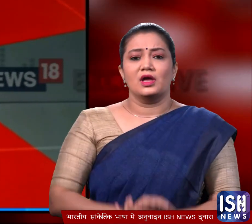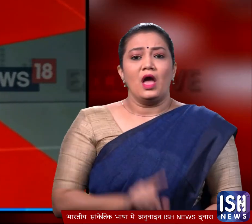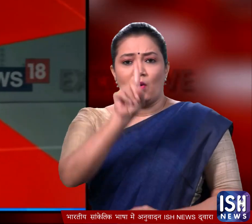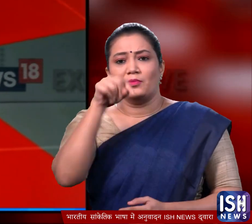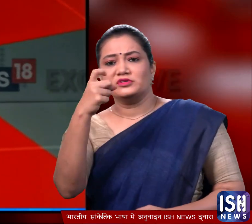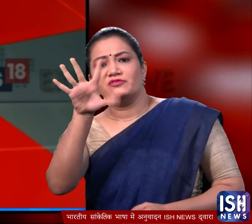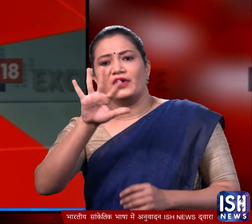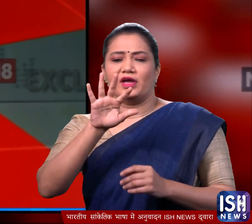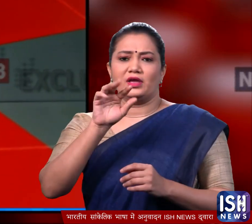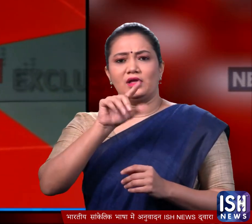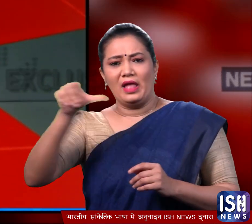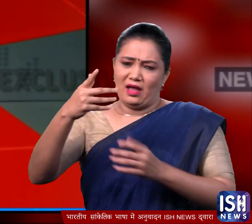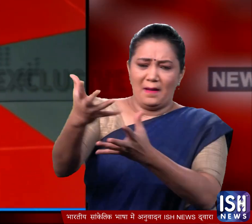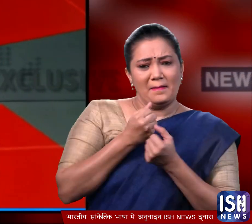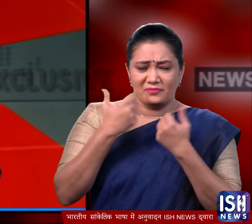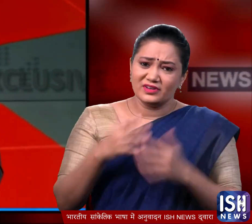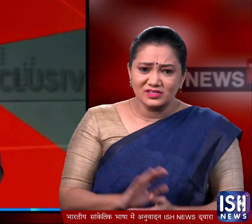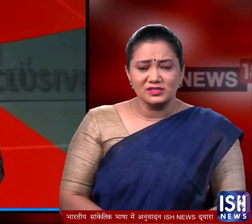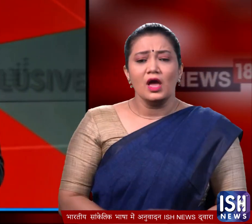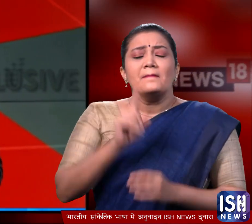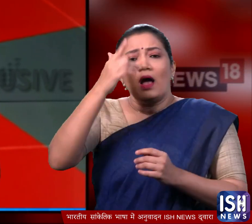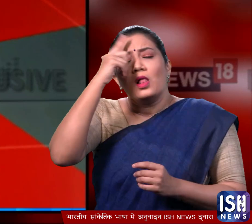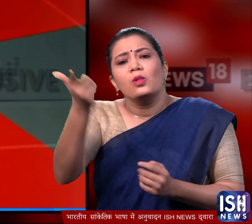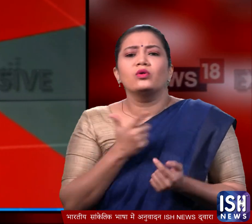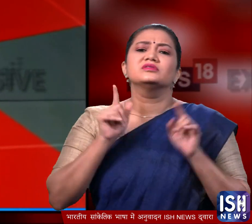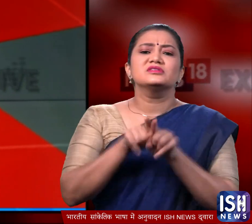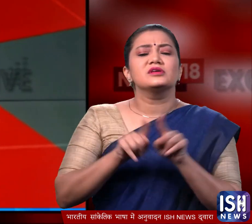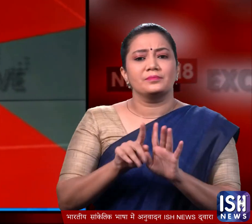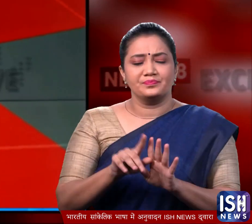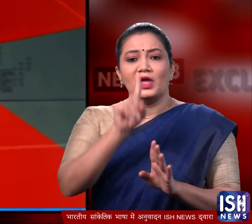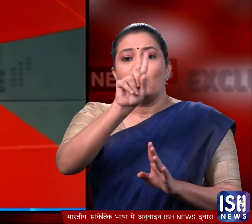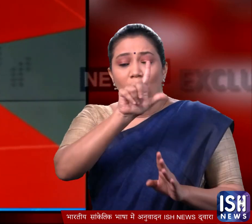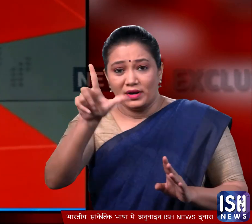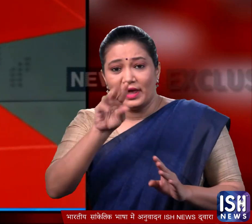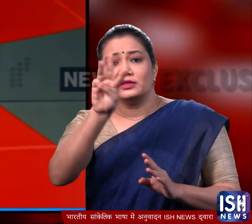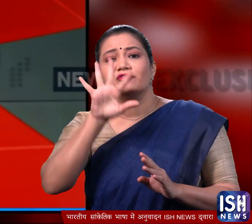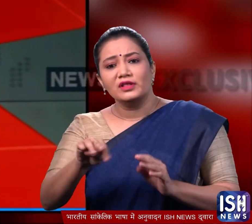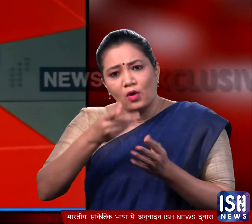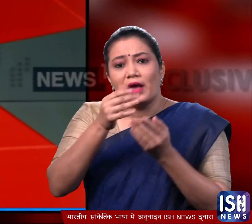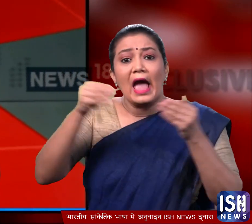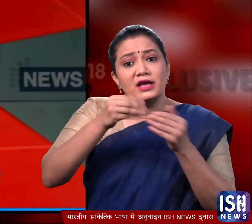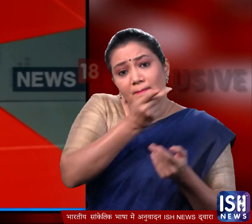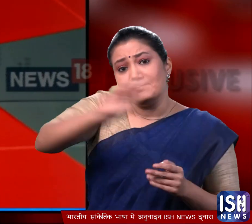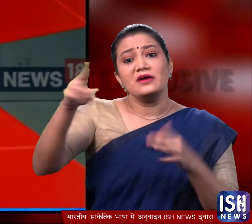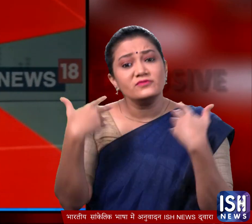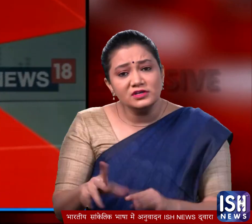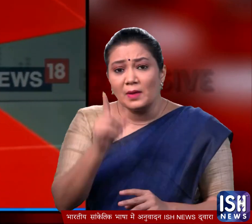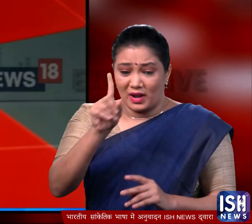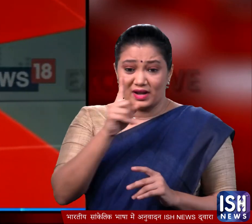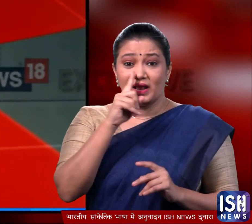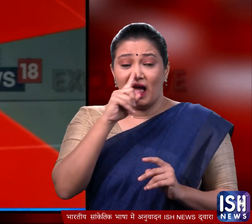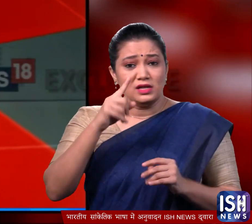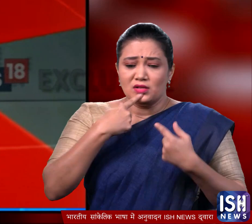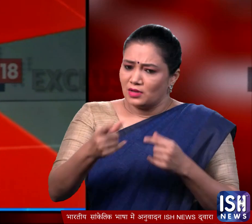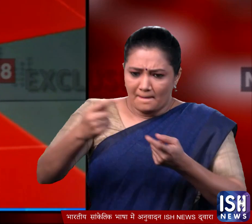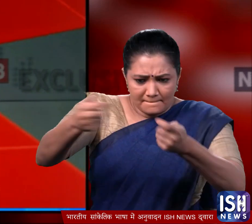2.25 लाख रुपए लिए हैं, लेकिन उनका दावा है कि ये रुपए उन्होंने उधार के तौर पर लिए थे, जिसमें 1,35,000 वो कैश लौटा चुके हैं। जबकि महिला का आरोप